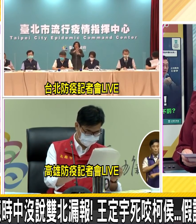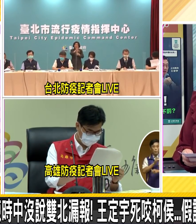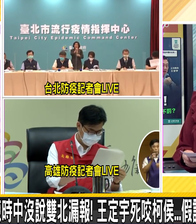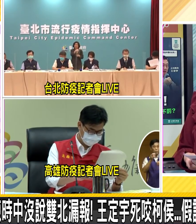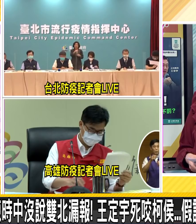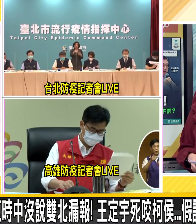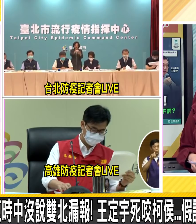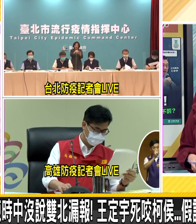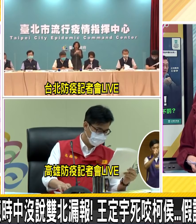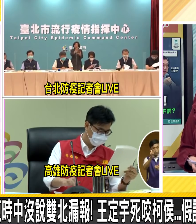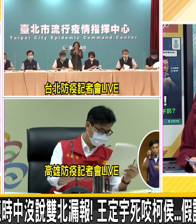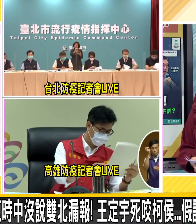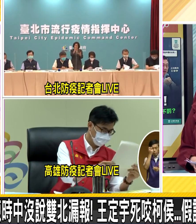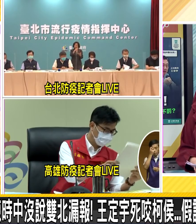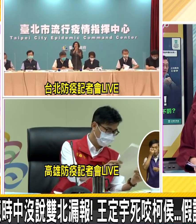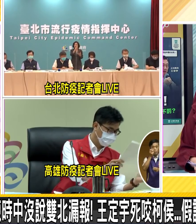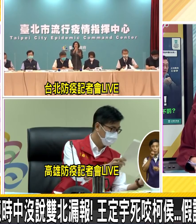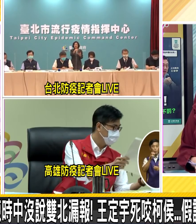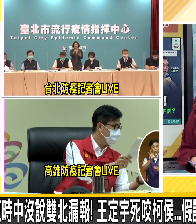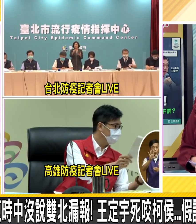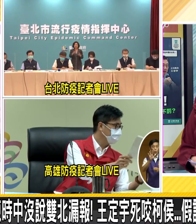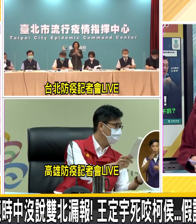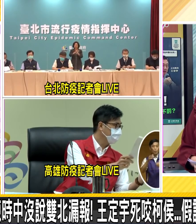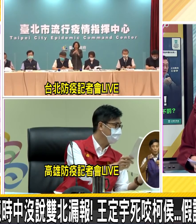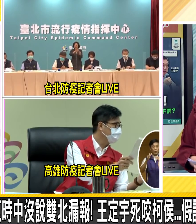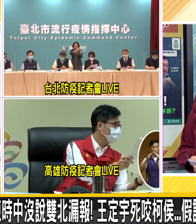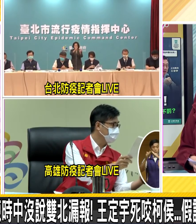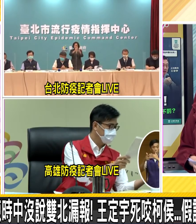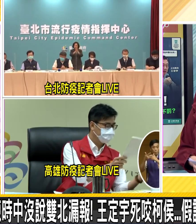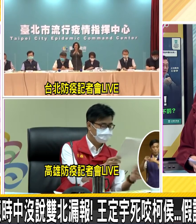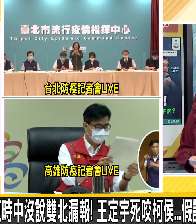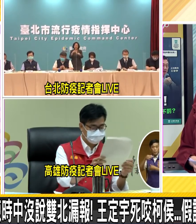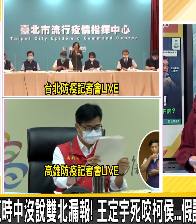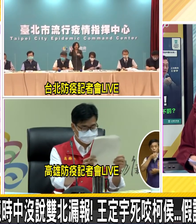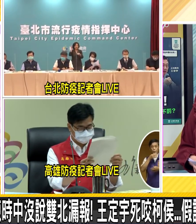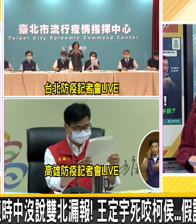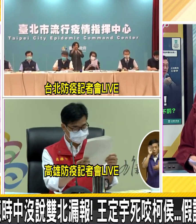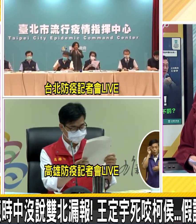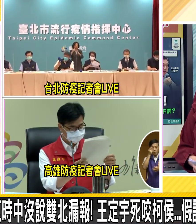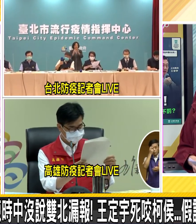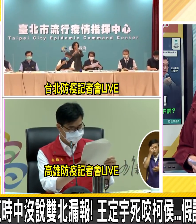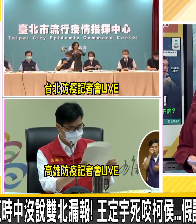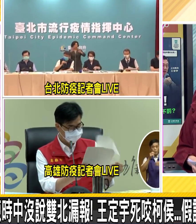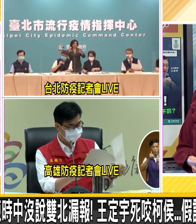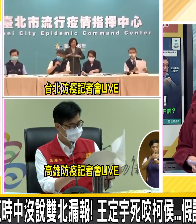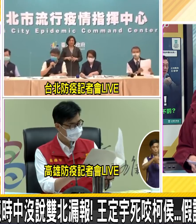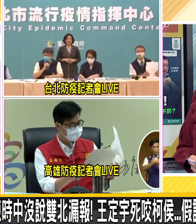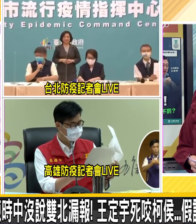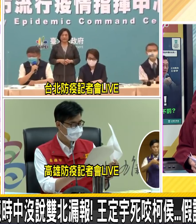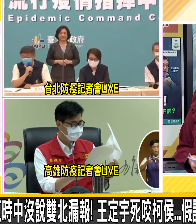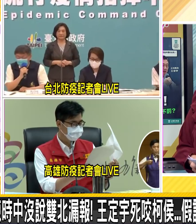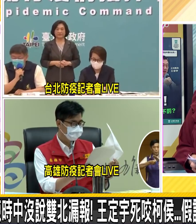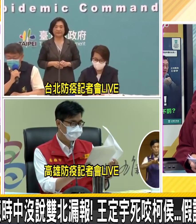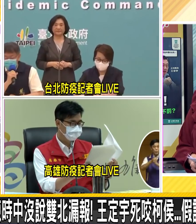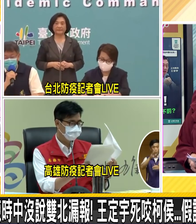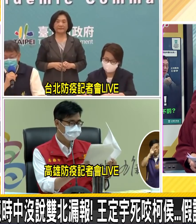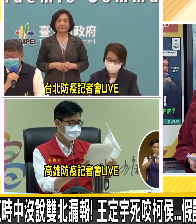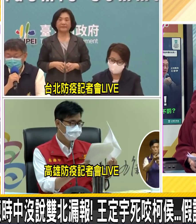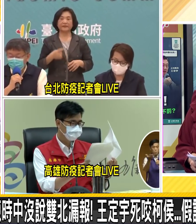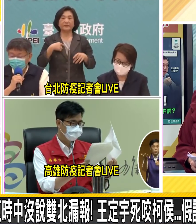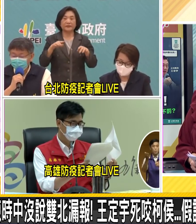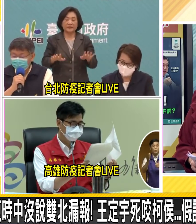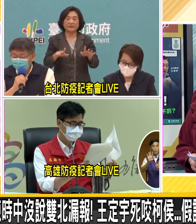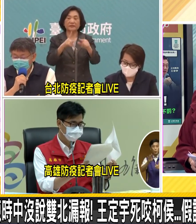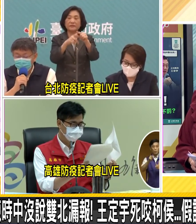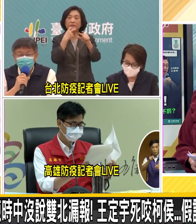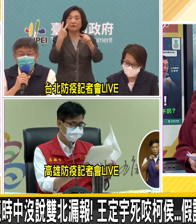为什么他们还可以继续这样下去？每天早上10点，陈宗彦到底在干嘛？ 对啊， 要不要一起罚？要不要一起抑制